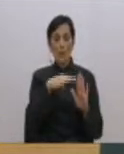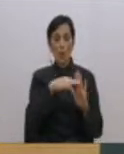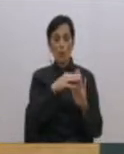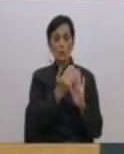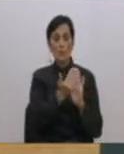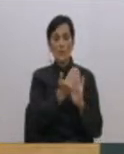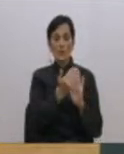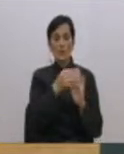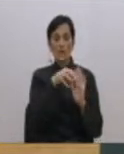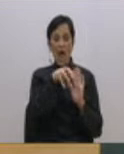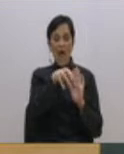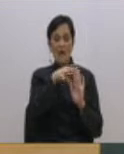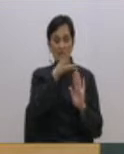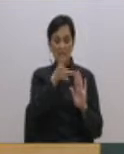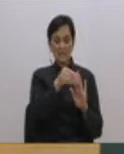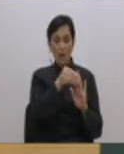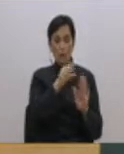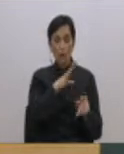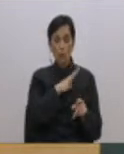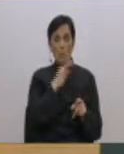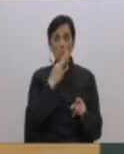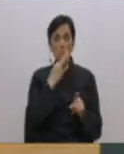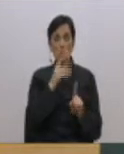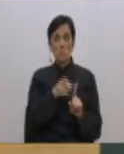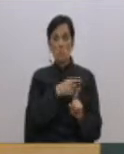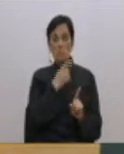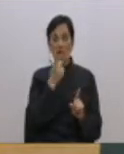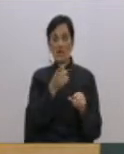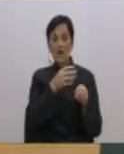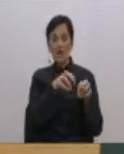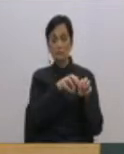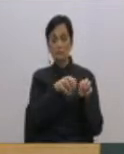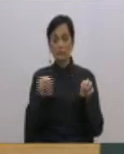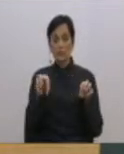e teule bio. Mere mohta gamocopa,